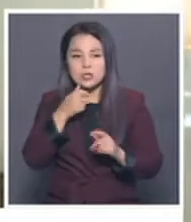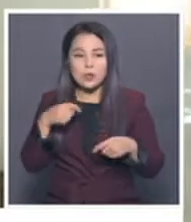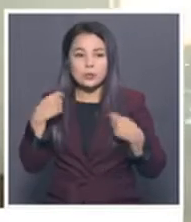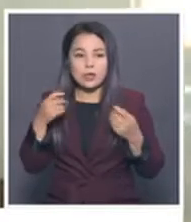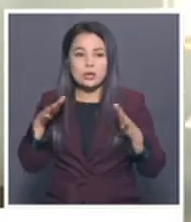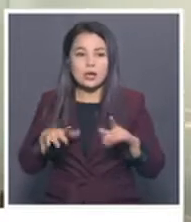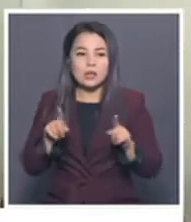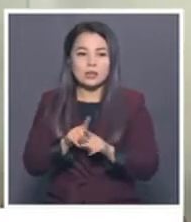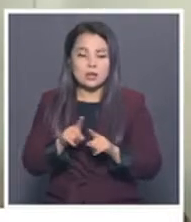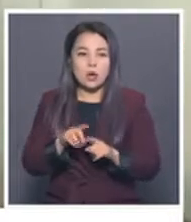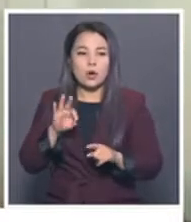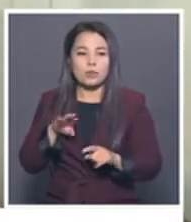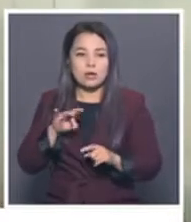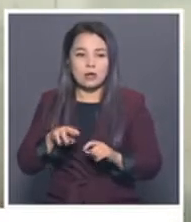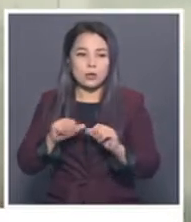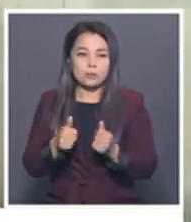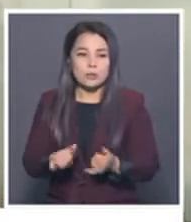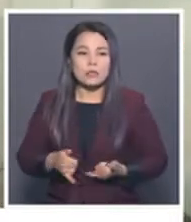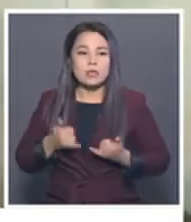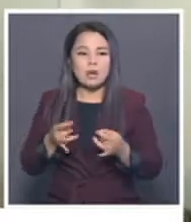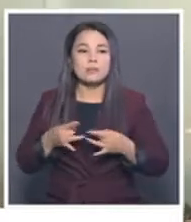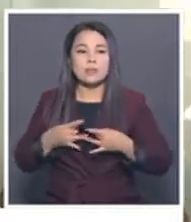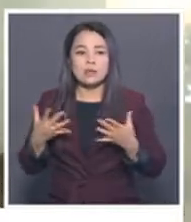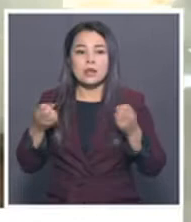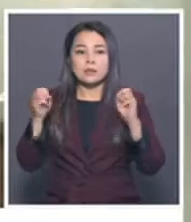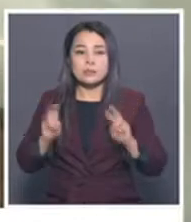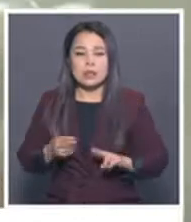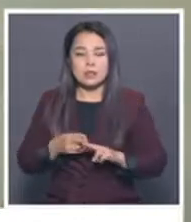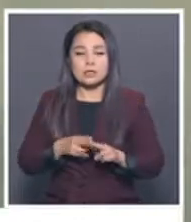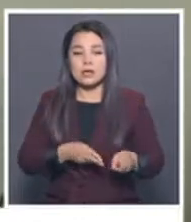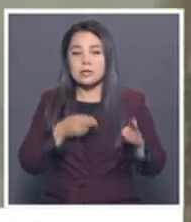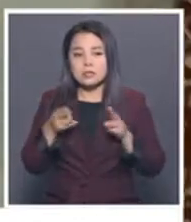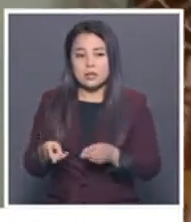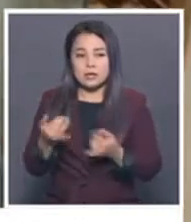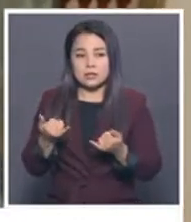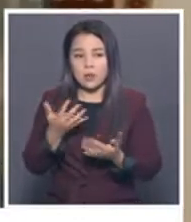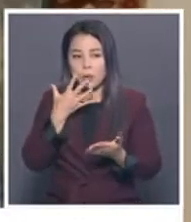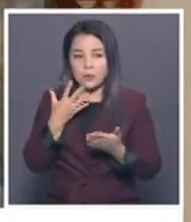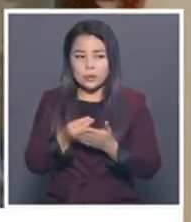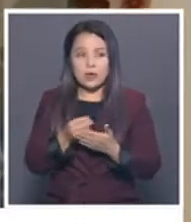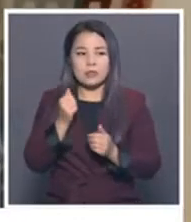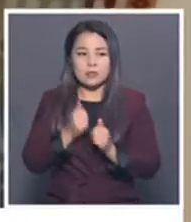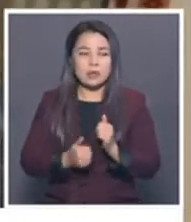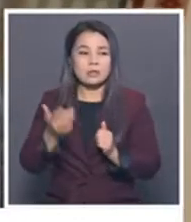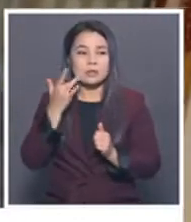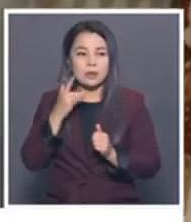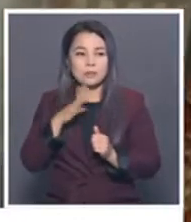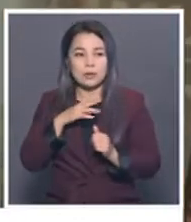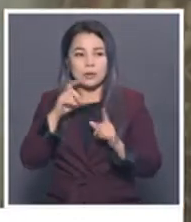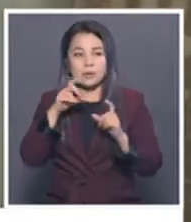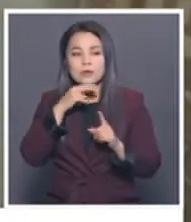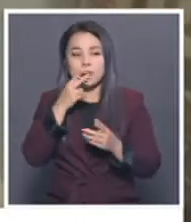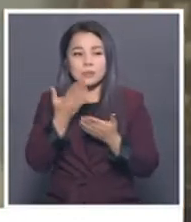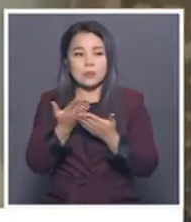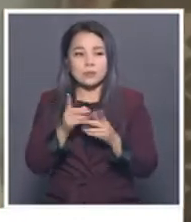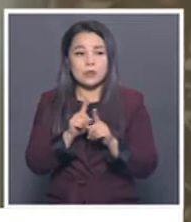жері отырар жерінде ұйымдастырылған. Сол мерейтойға арнайы келген Шәмші Қалдаяқов өзінің күнделікті фотосуреттен де